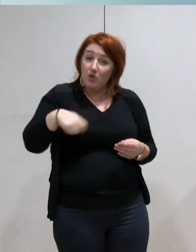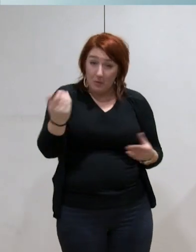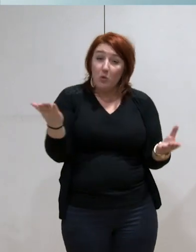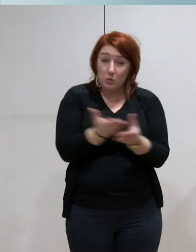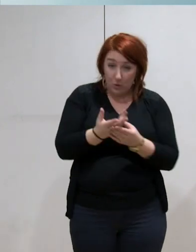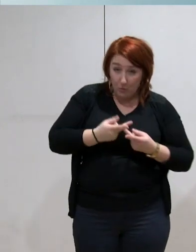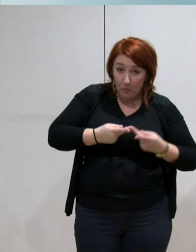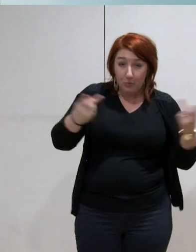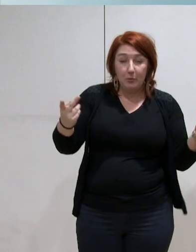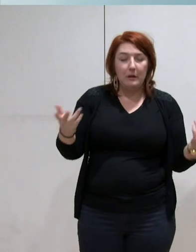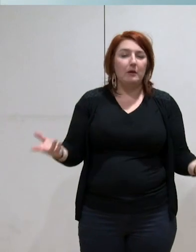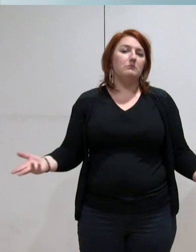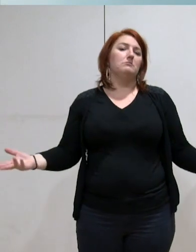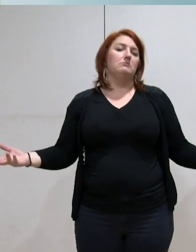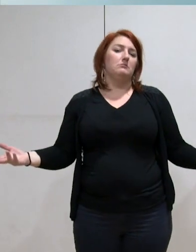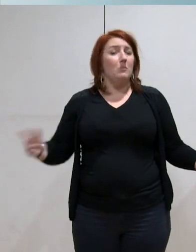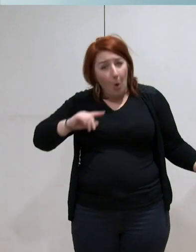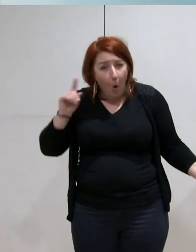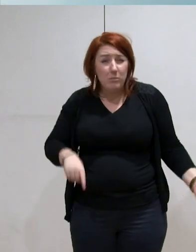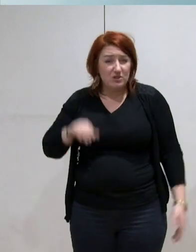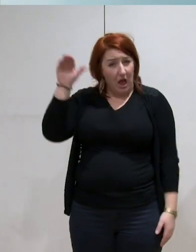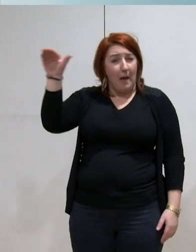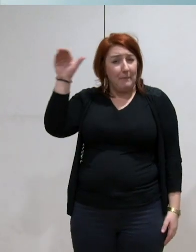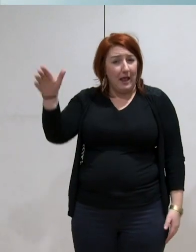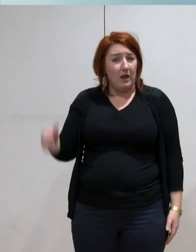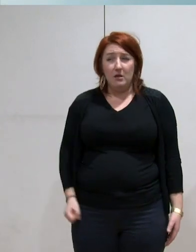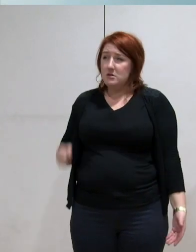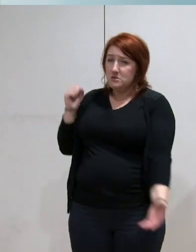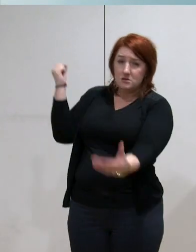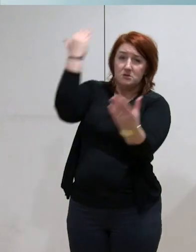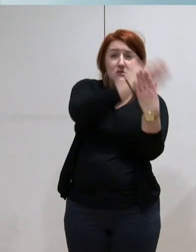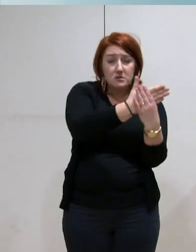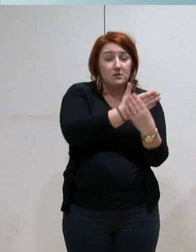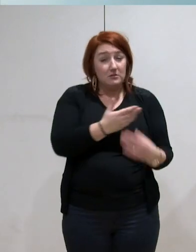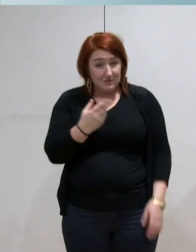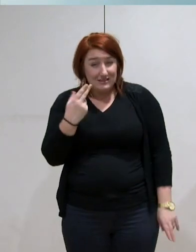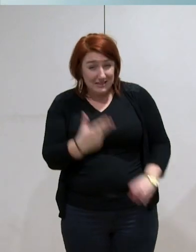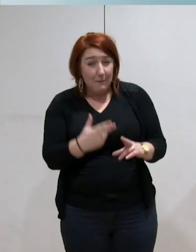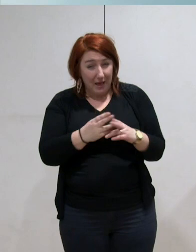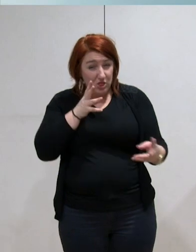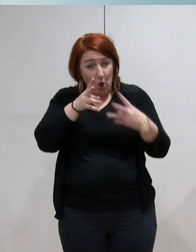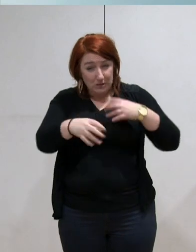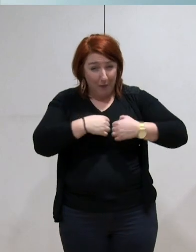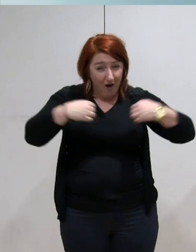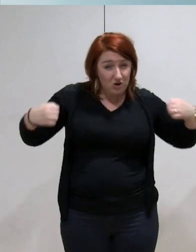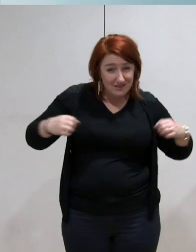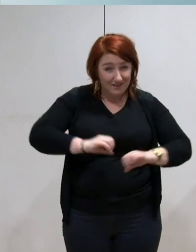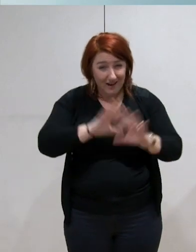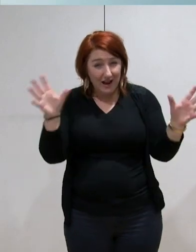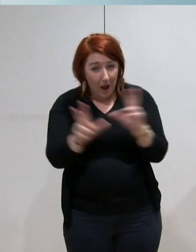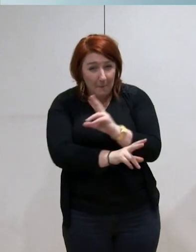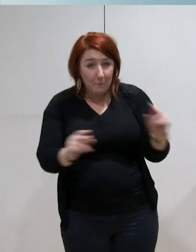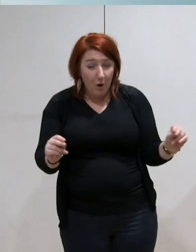publics est-ce là votre conception de la transparence que de nous obliger à